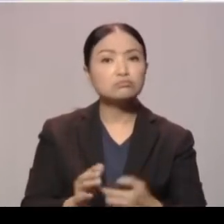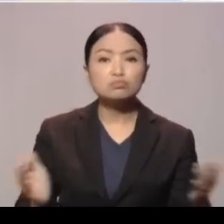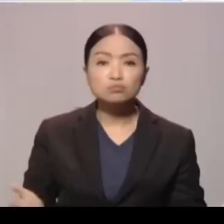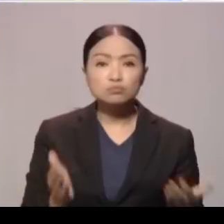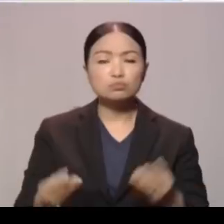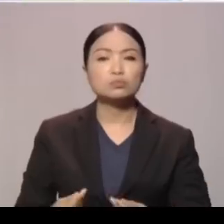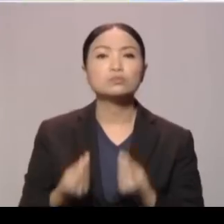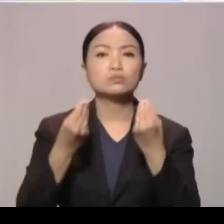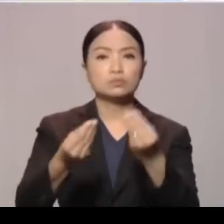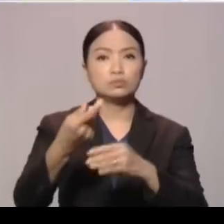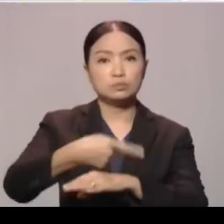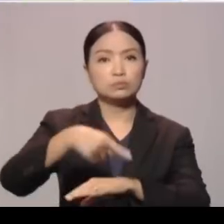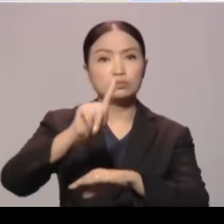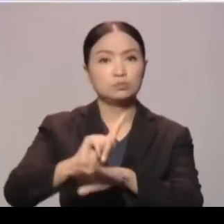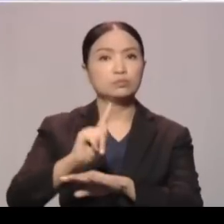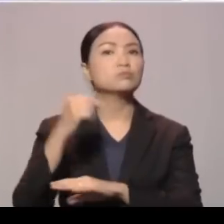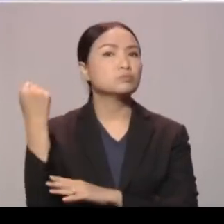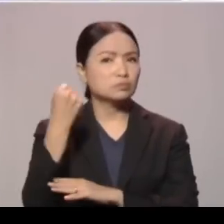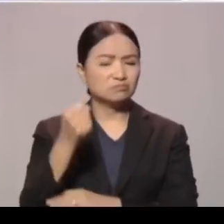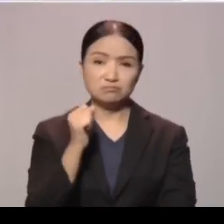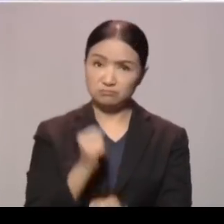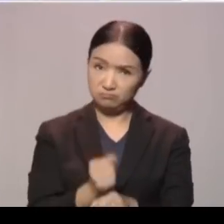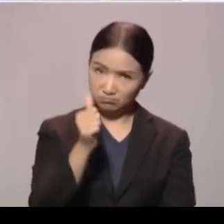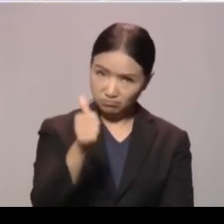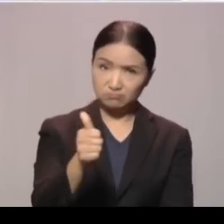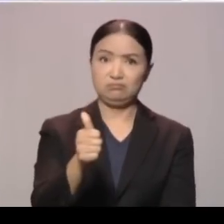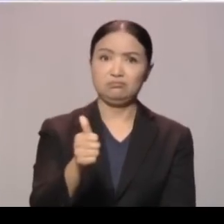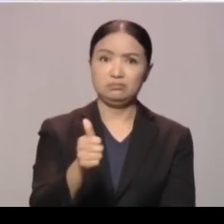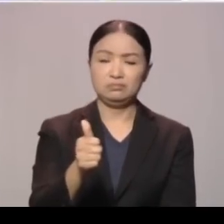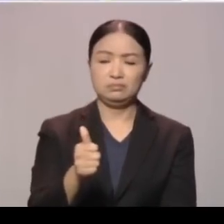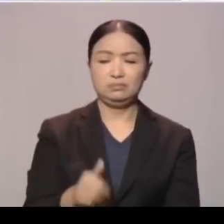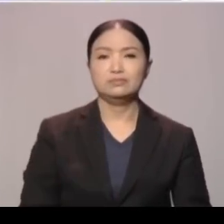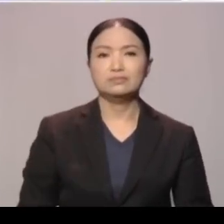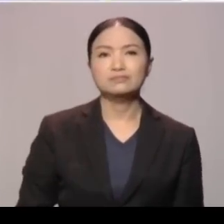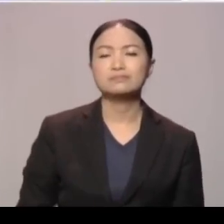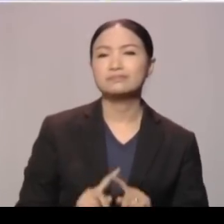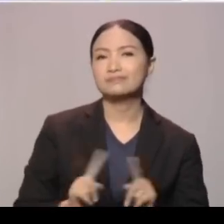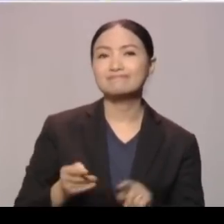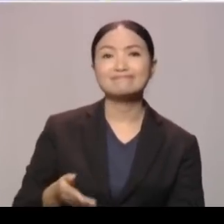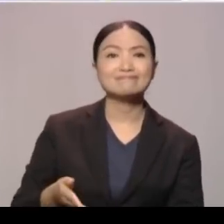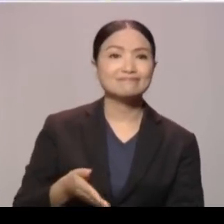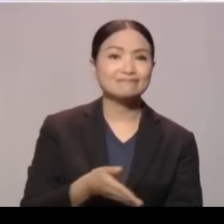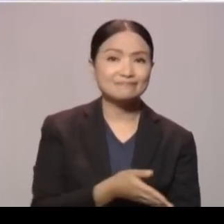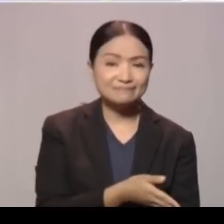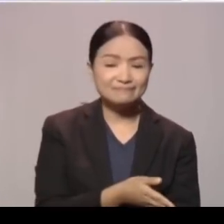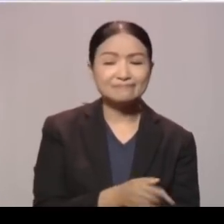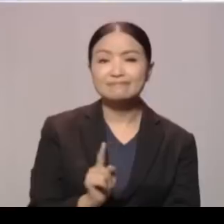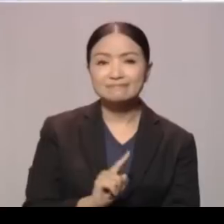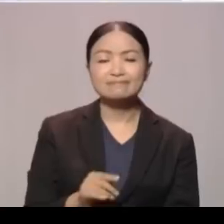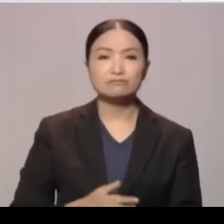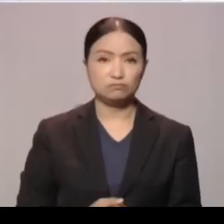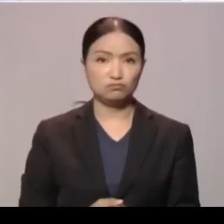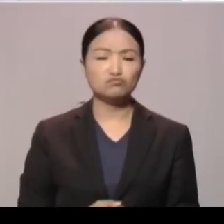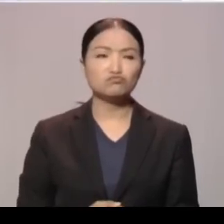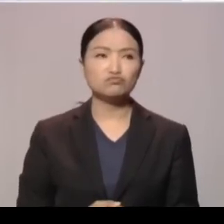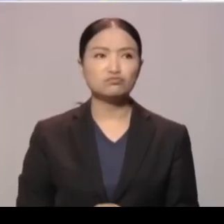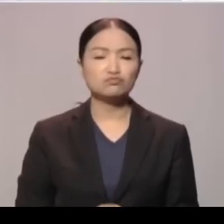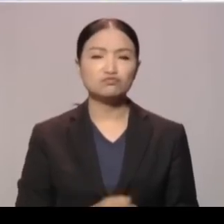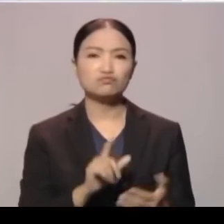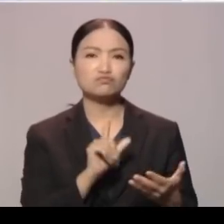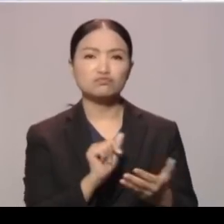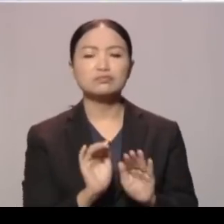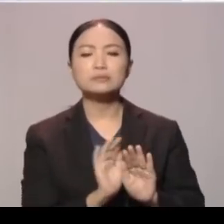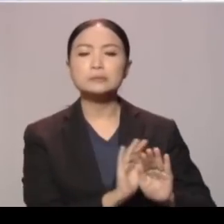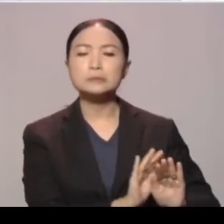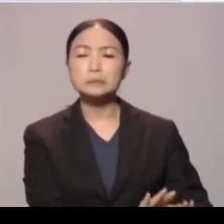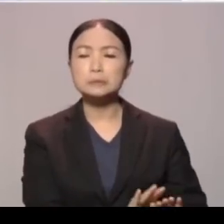ให้เป็นประธานสภาก็ได้นะครับนี่คือโดยหลักการเลยนะฮะแต่ที่ผ่านมาเรานะครับเอาหลักการวางเอาไว้แต่เราเอาพรร